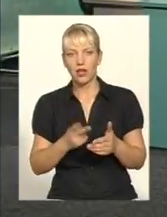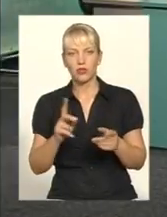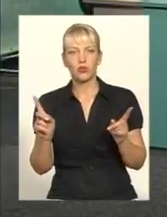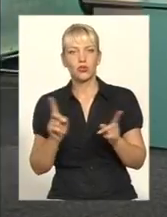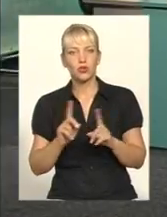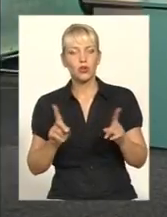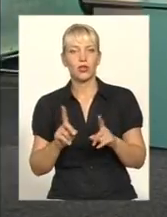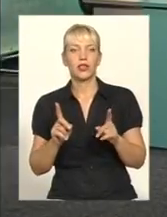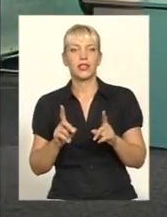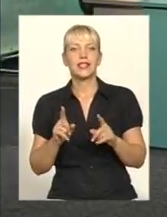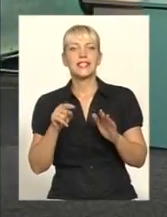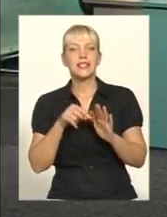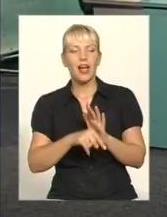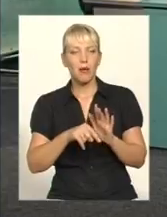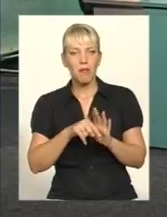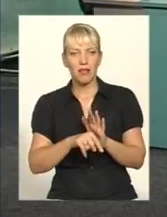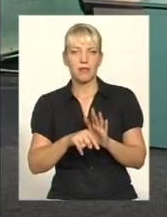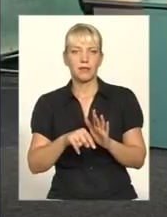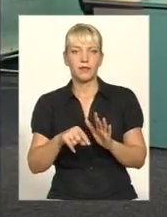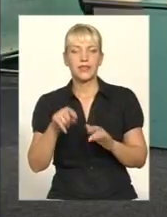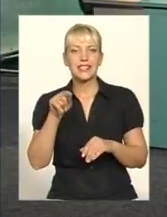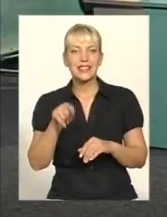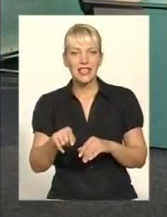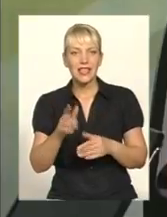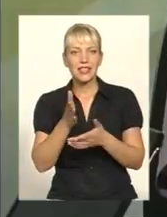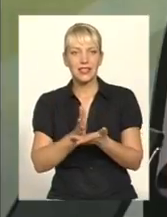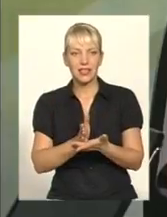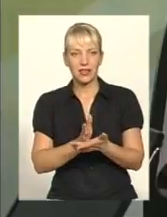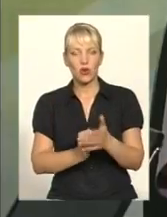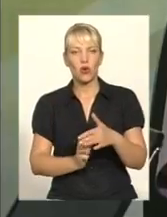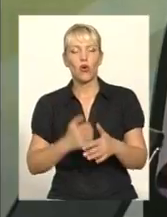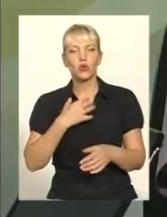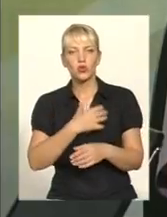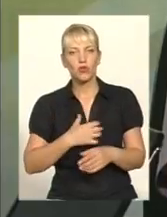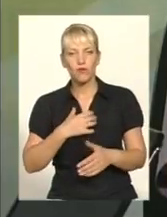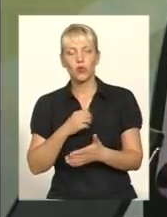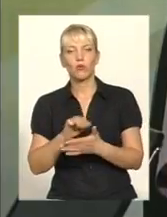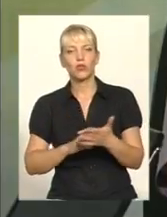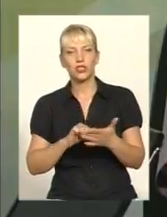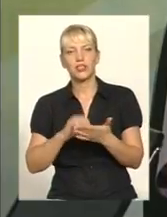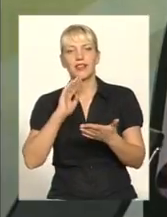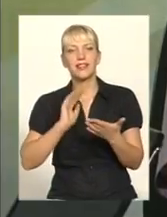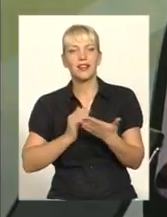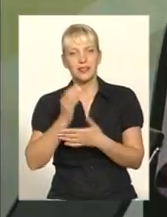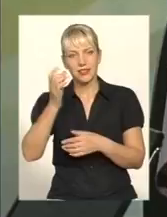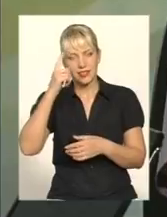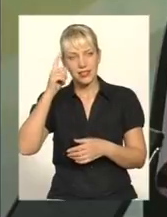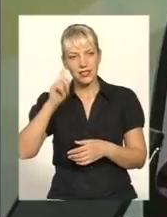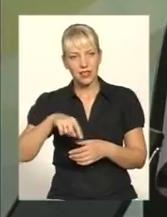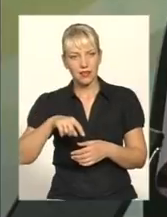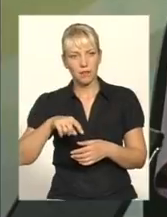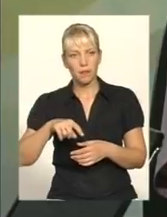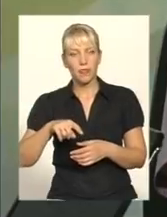що саме це є основною причиною якість знань, я наголошую, в